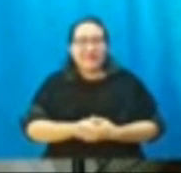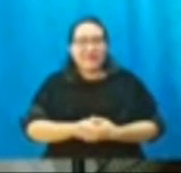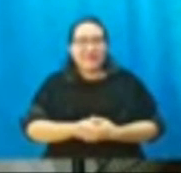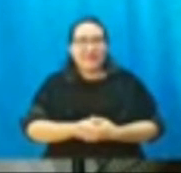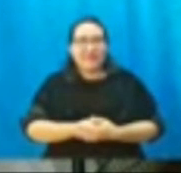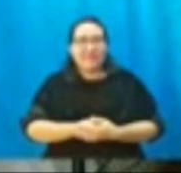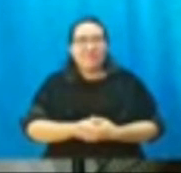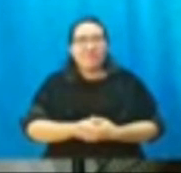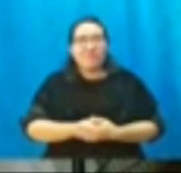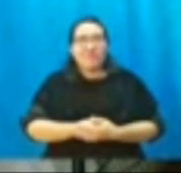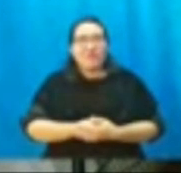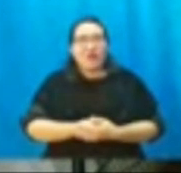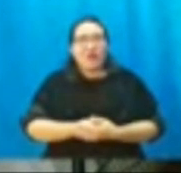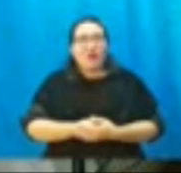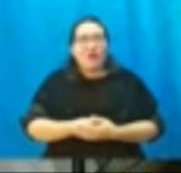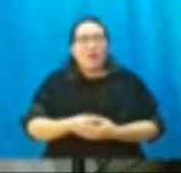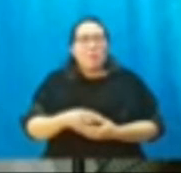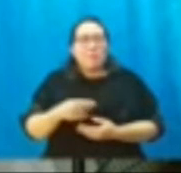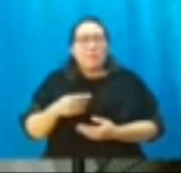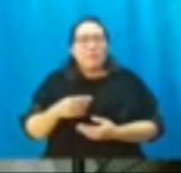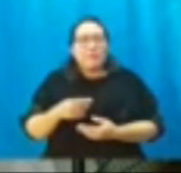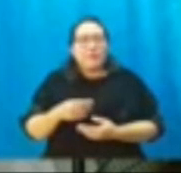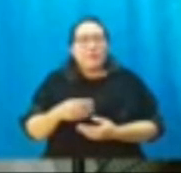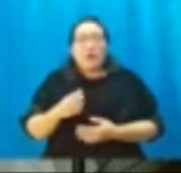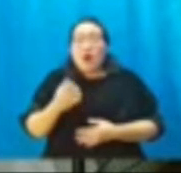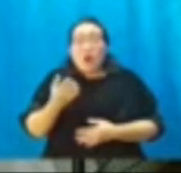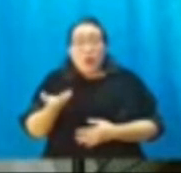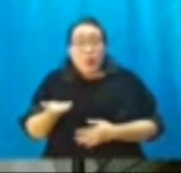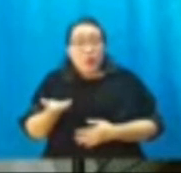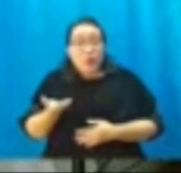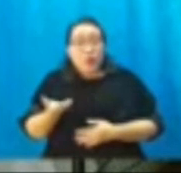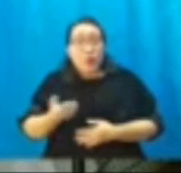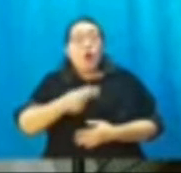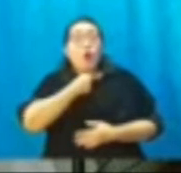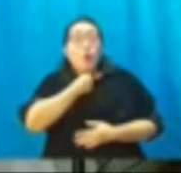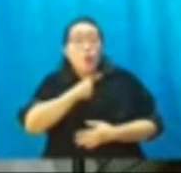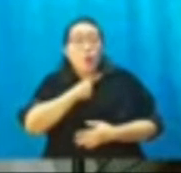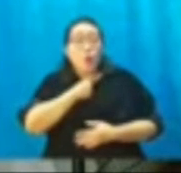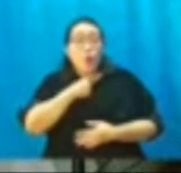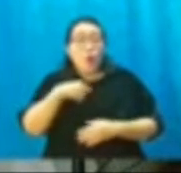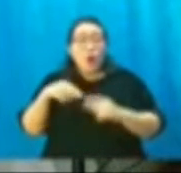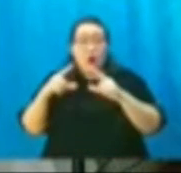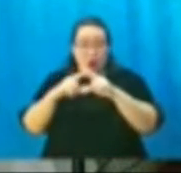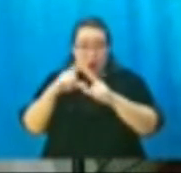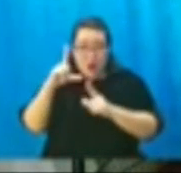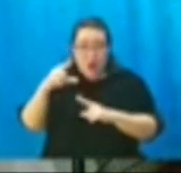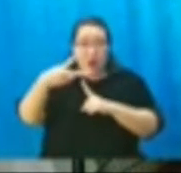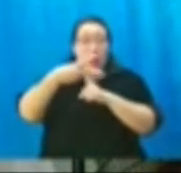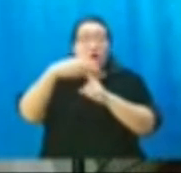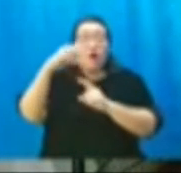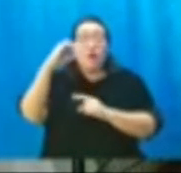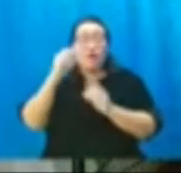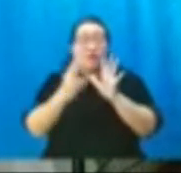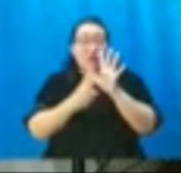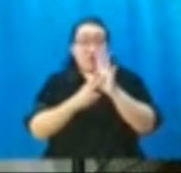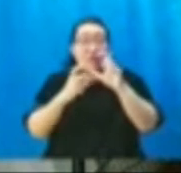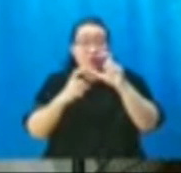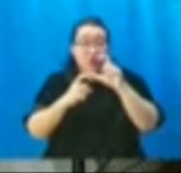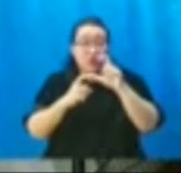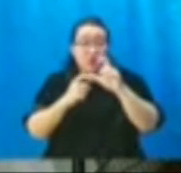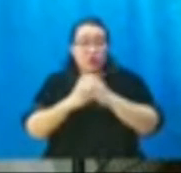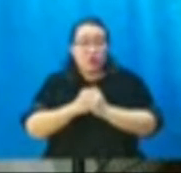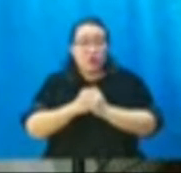hai lalu waktu Saya pindah dari komunitas Vincentius kekompakan putih untuk mendirikan